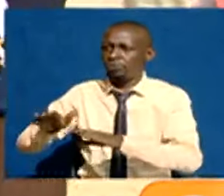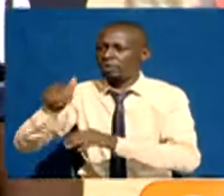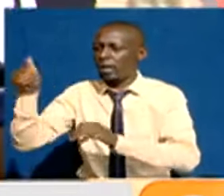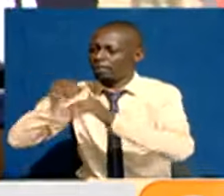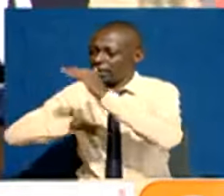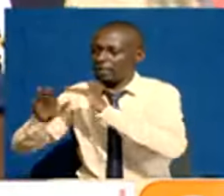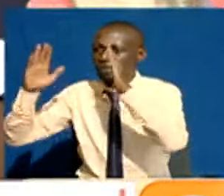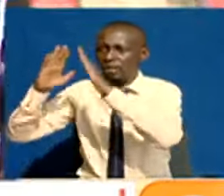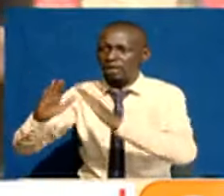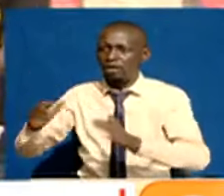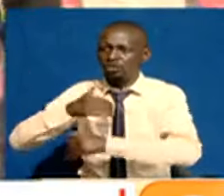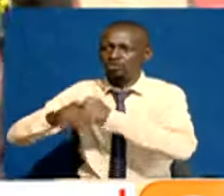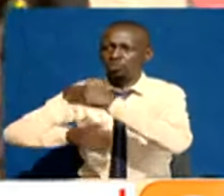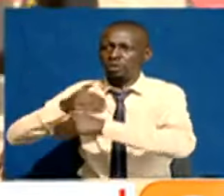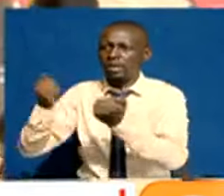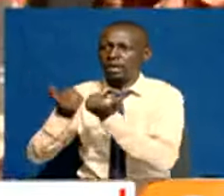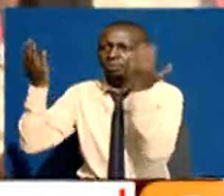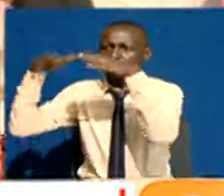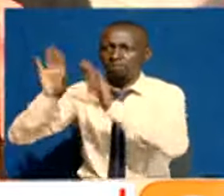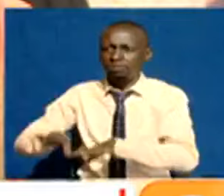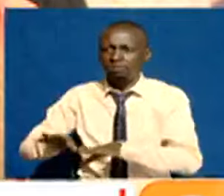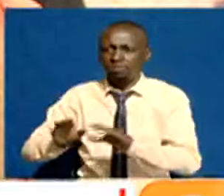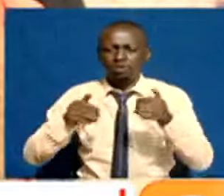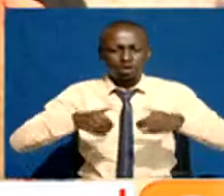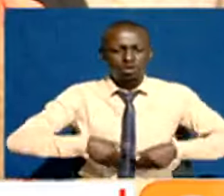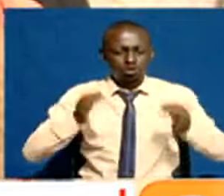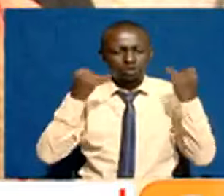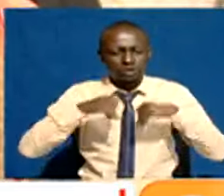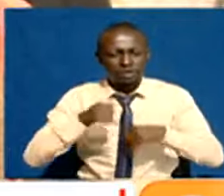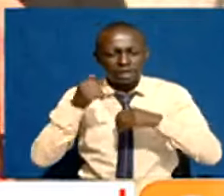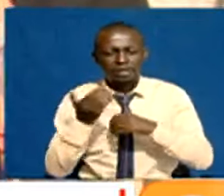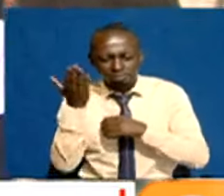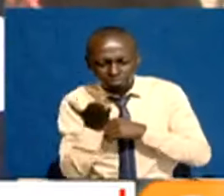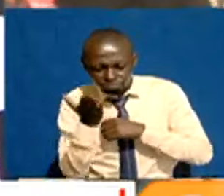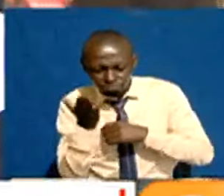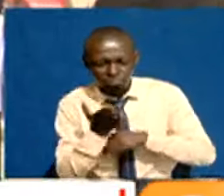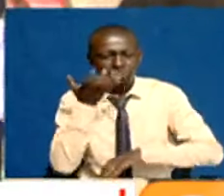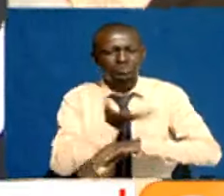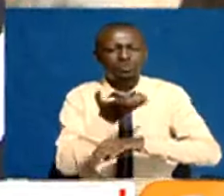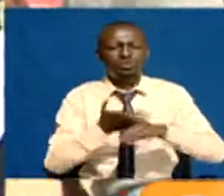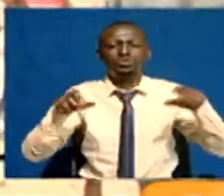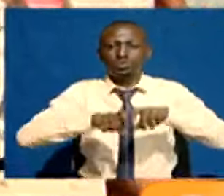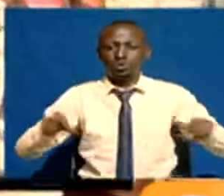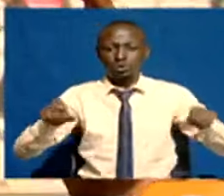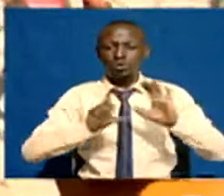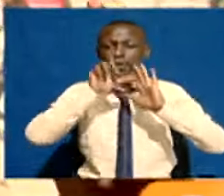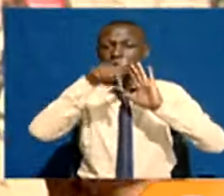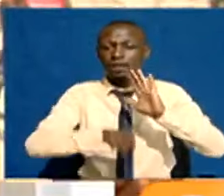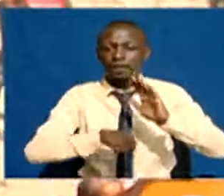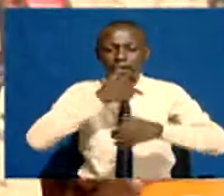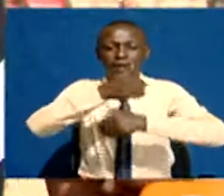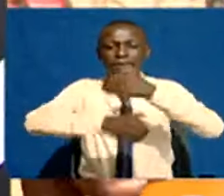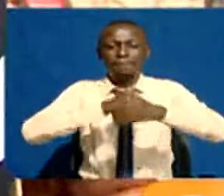anajaribu kukatakata chuma. Gorofa ilikuwa imesimama hiyo wakati walikuwa nakatakata chuma. Sasa ndio hiyo gorofa